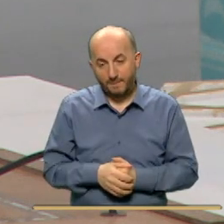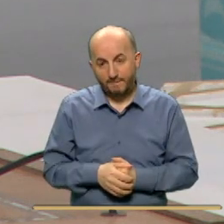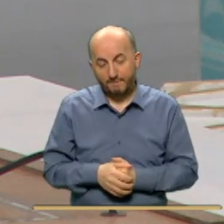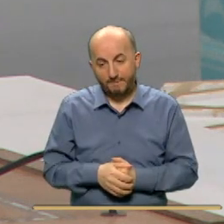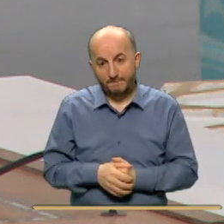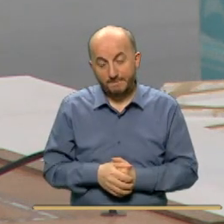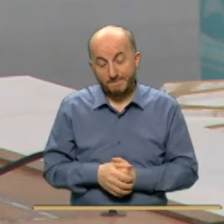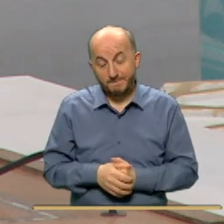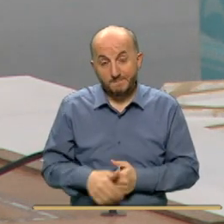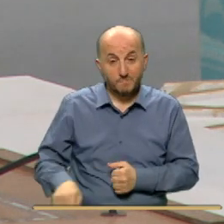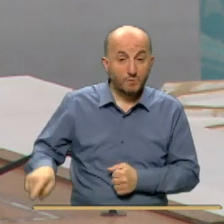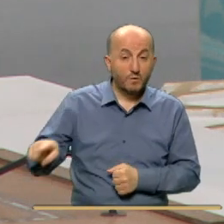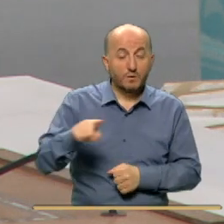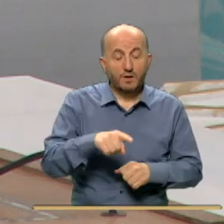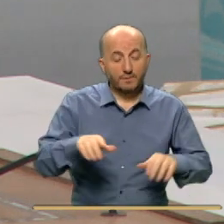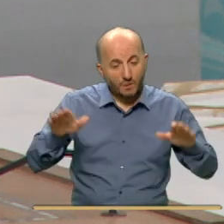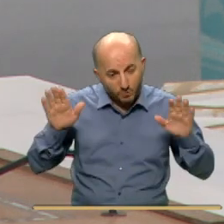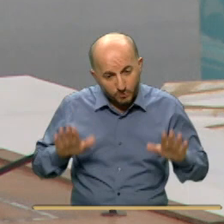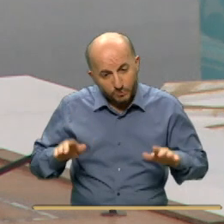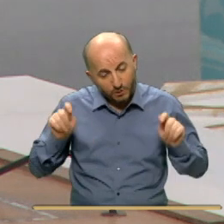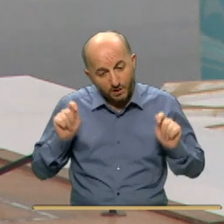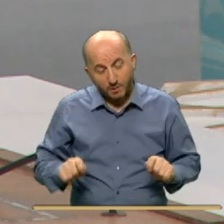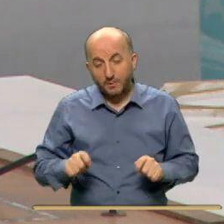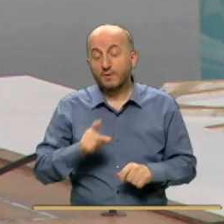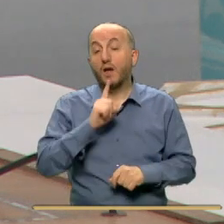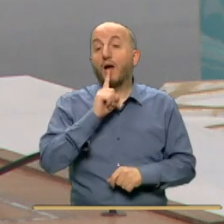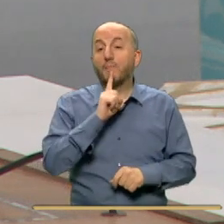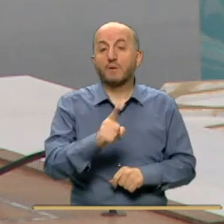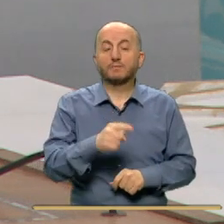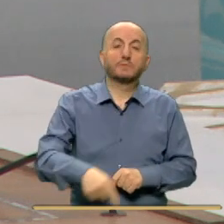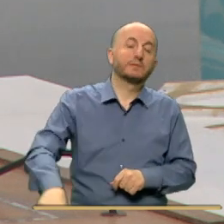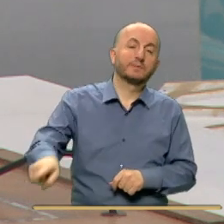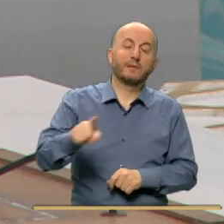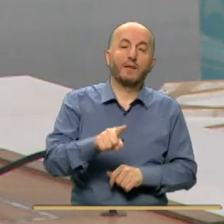yarattı. Onlara da kullukta bulunun diye emretmişti, size de.